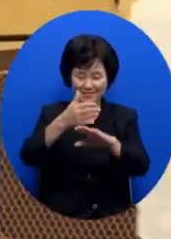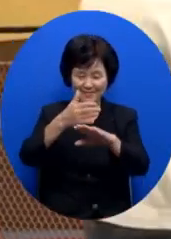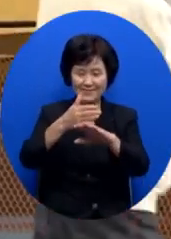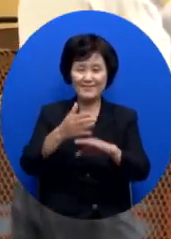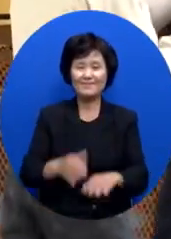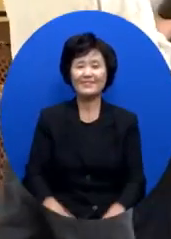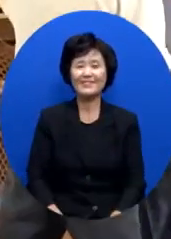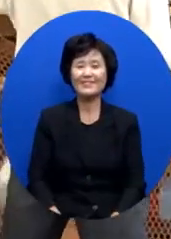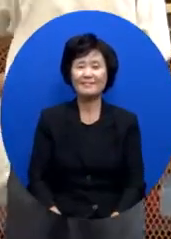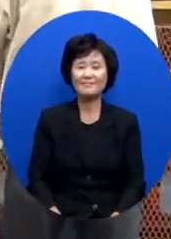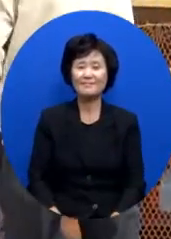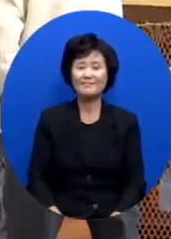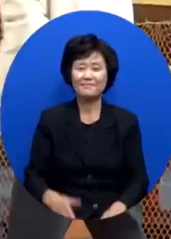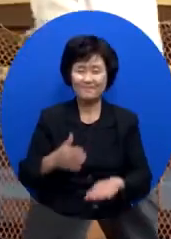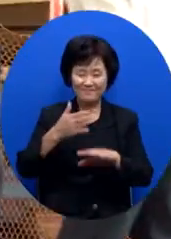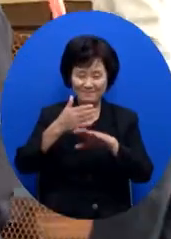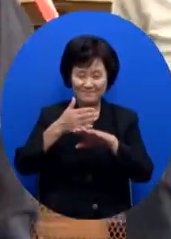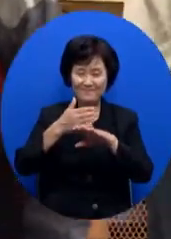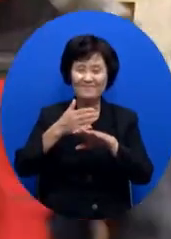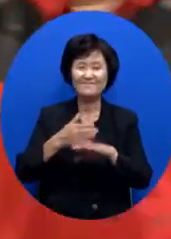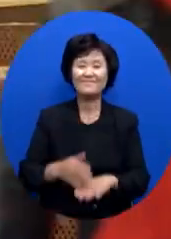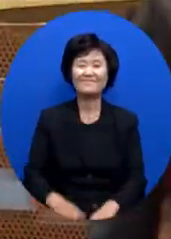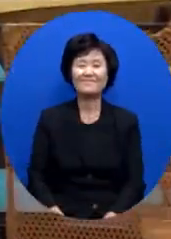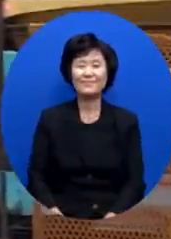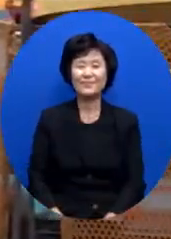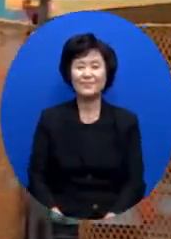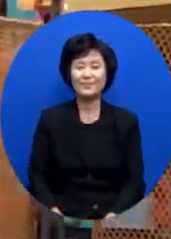네, 지사님 감사합니다. 감사합니다.